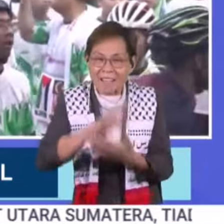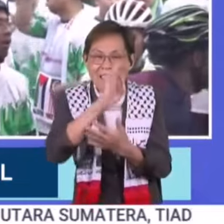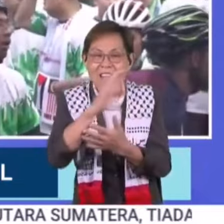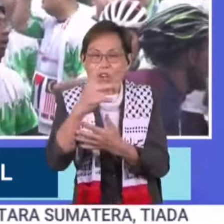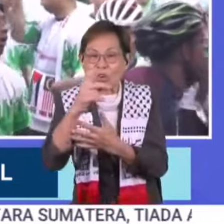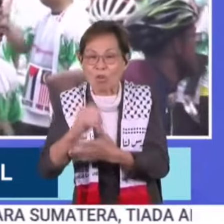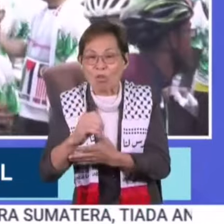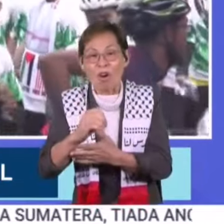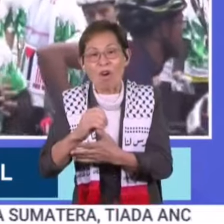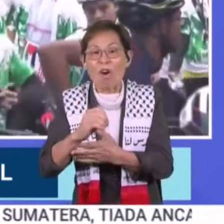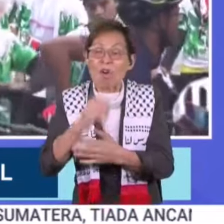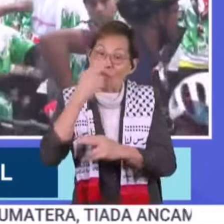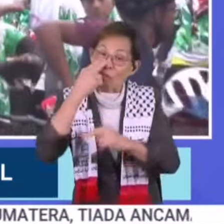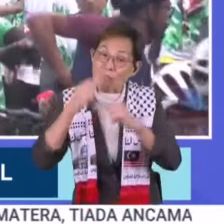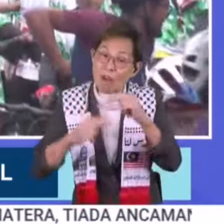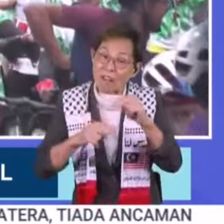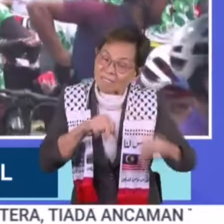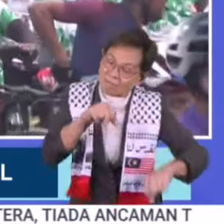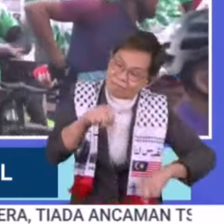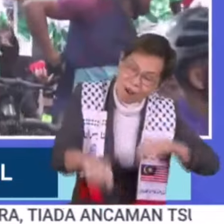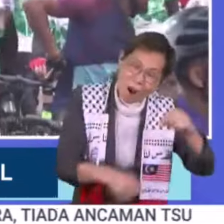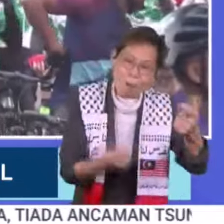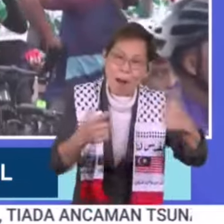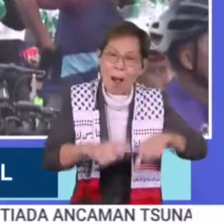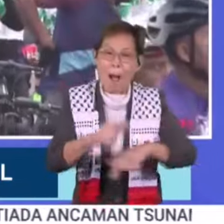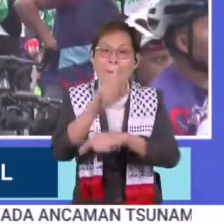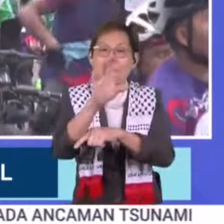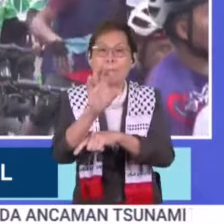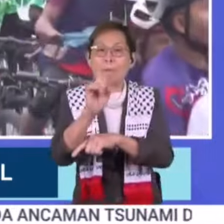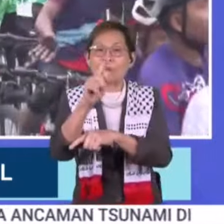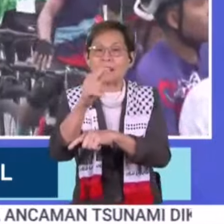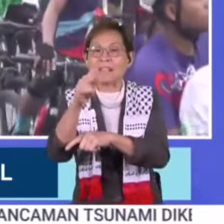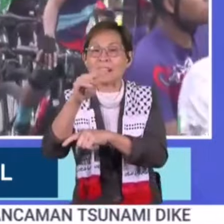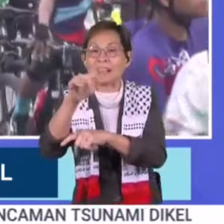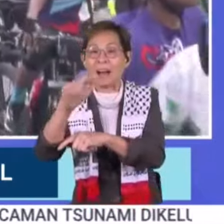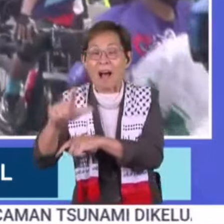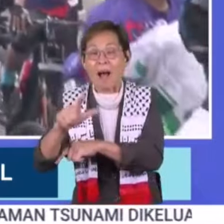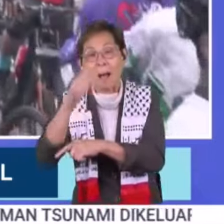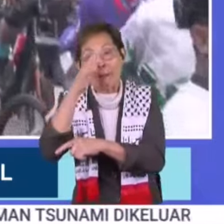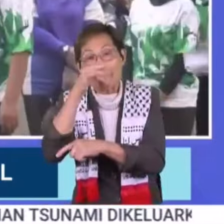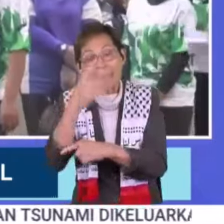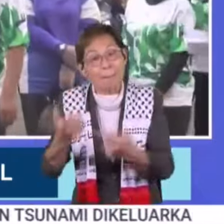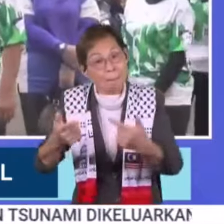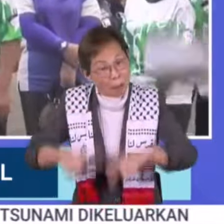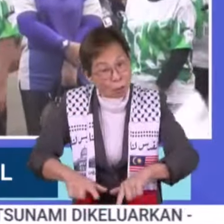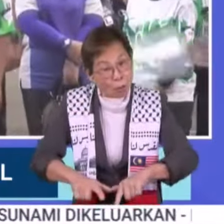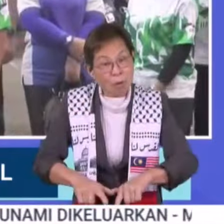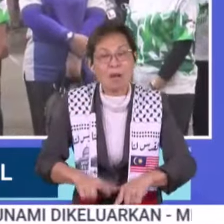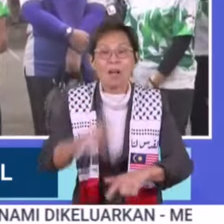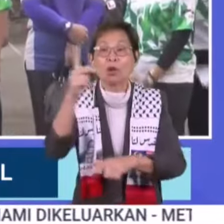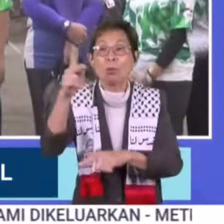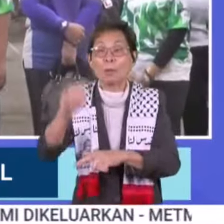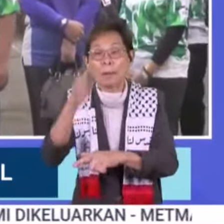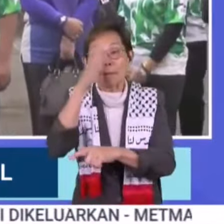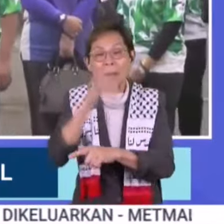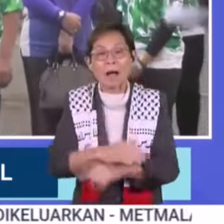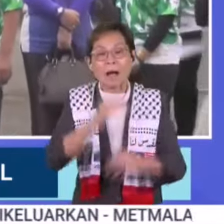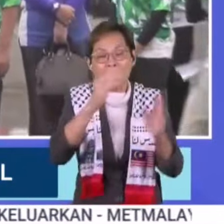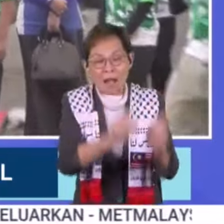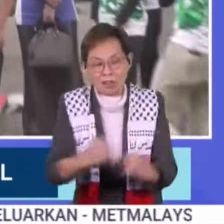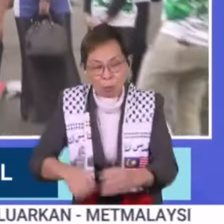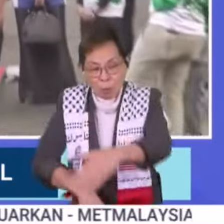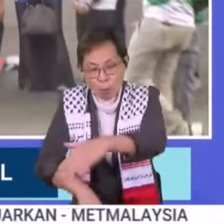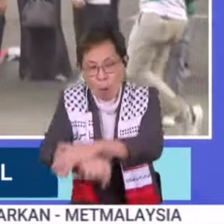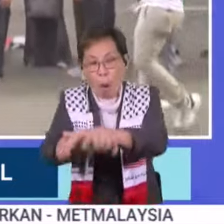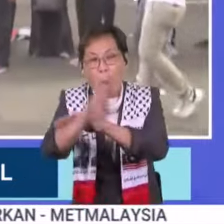and Ride yang berlangsung di Taman Botanikal Melaka, Aikroh. Menurut Ketua Menteri Melaka, program anjuran Persatuan Bola Sepak